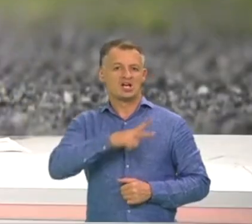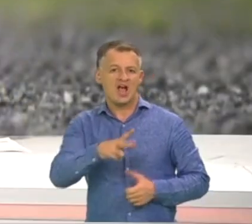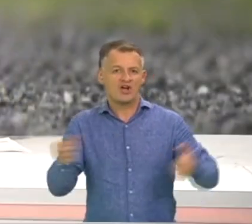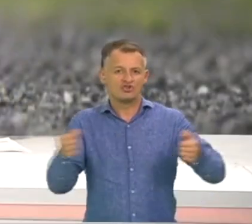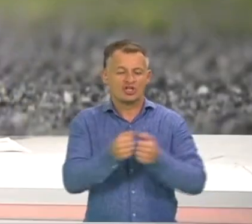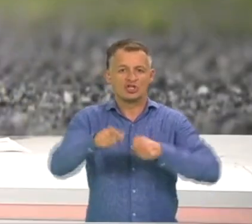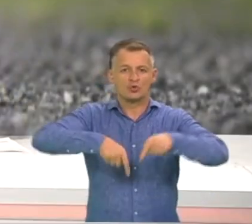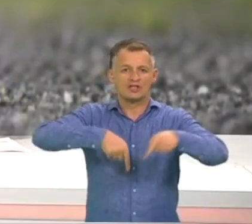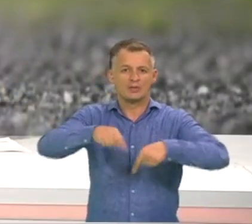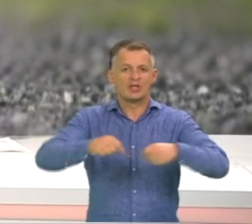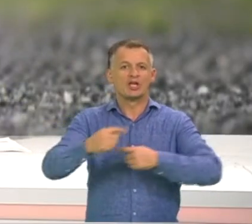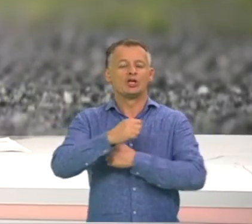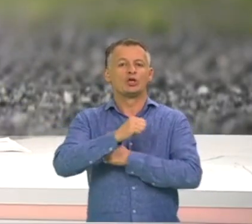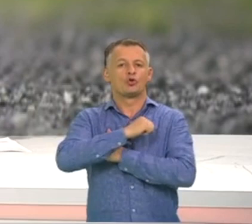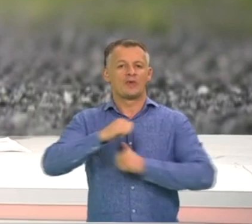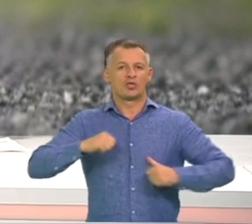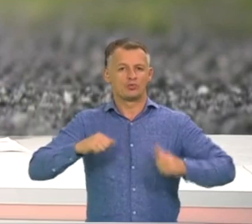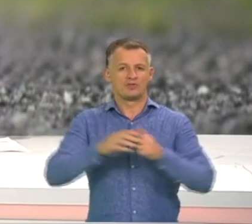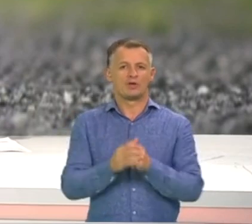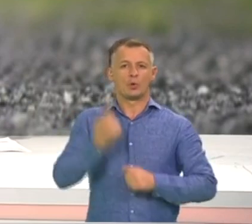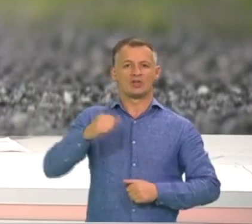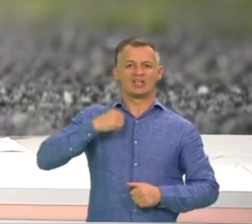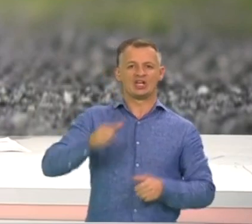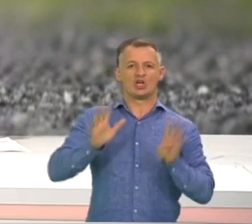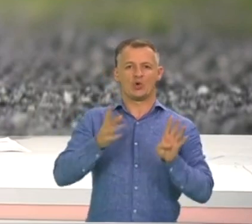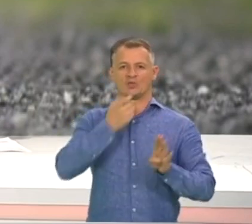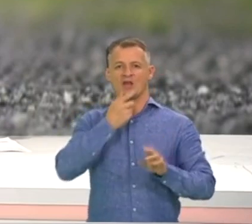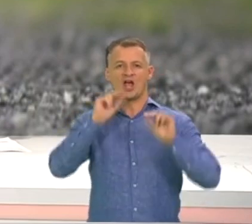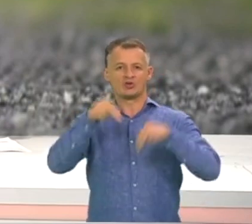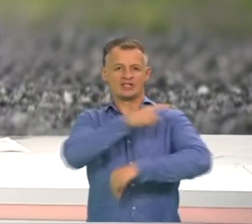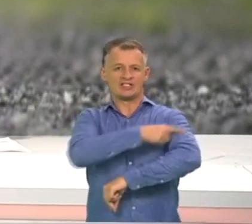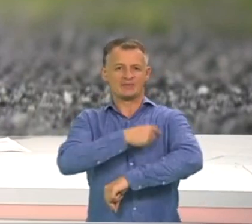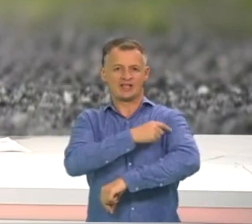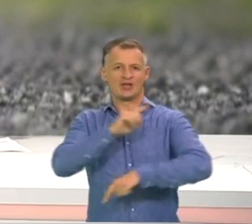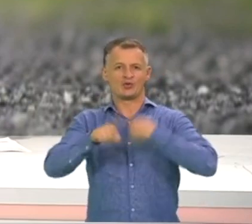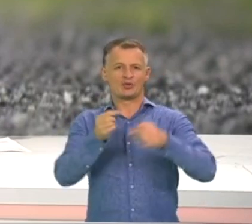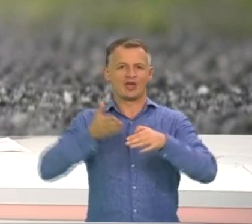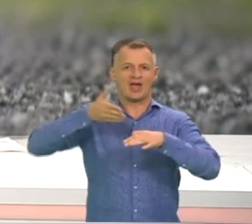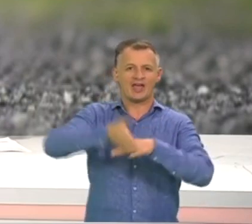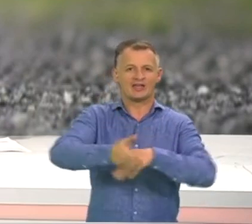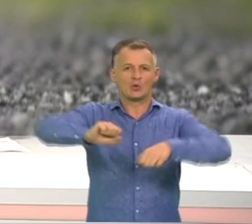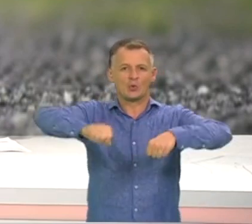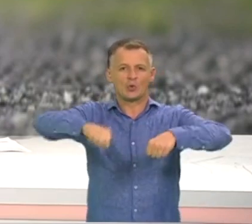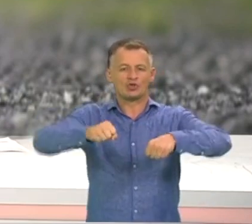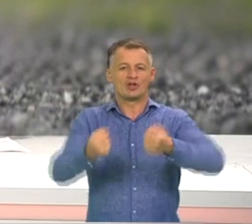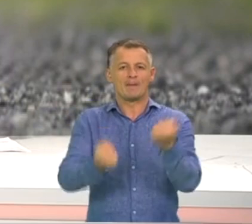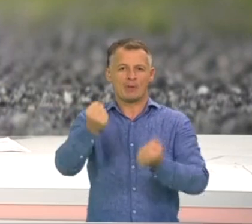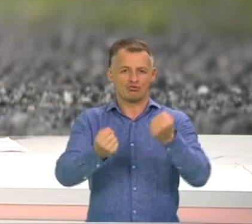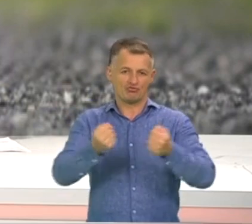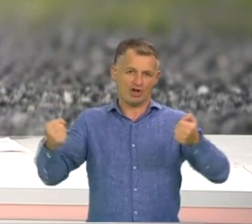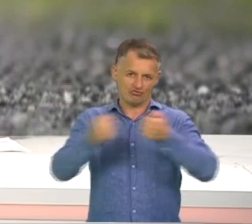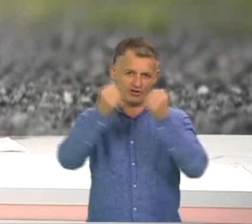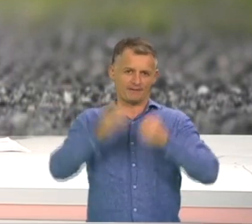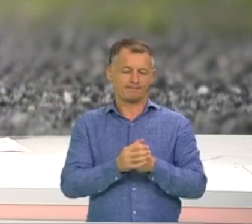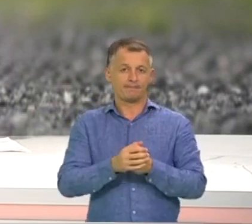Grav accident de circulație în Robeta Turnu Severin. Un tânăr de 19 ani a ajuns la spital după ce a intrat cu motocicleta într-o mașină. În urma impactului